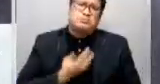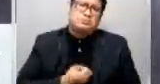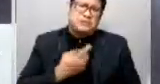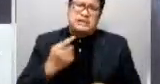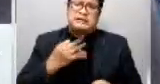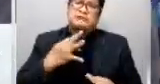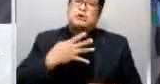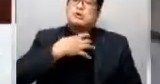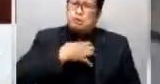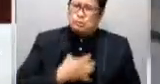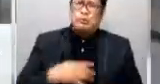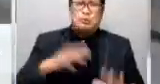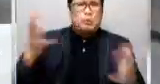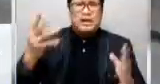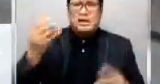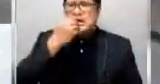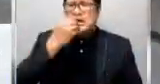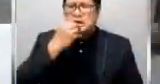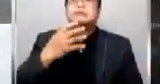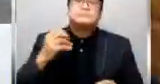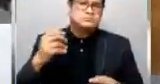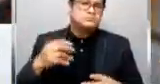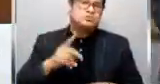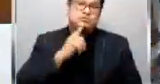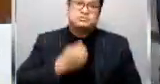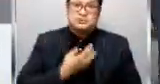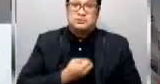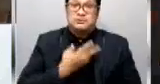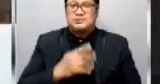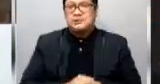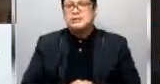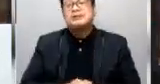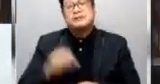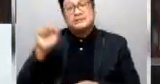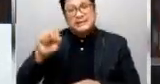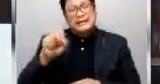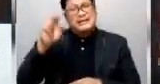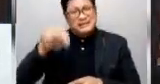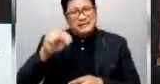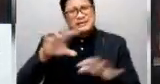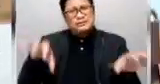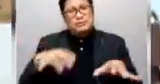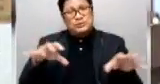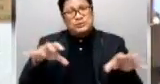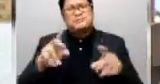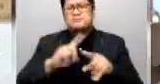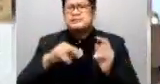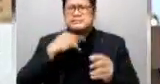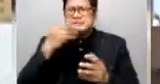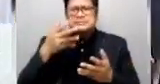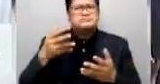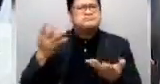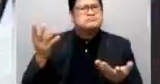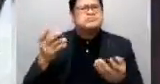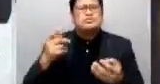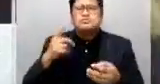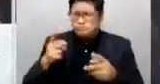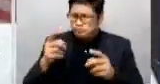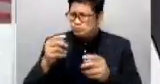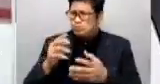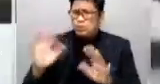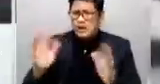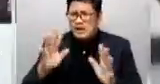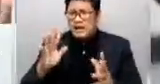kaya, nakakatakot eh. Batid ng pamahalaan na kailangan na maghanap buhay, pero hindi ito dahilan para magpabaya. Dahil ang COVID, banta pa